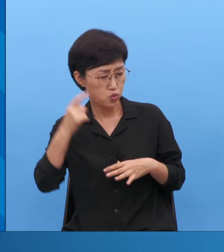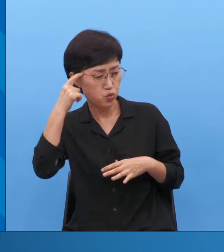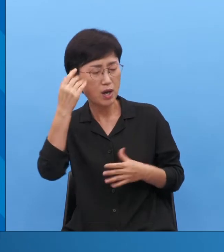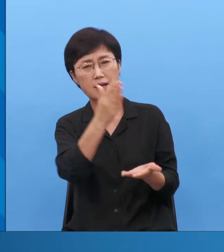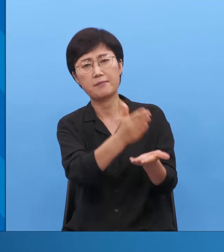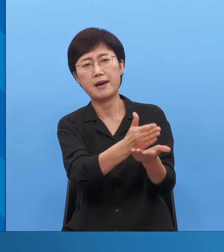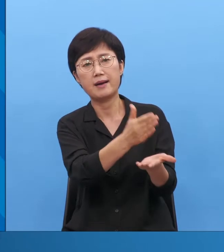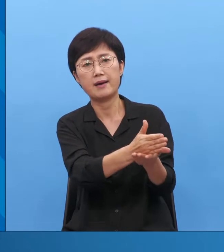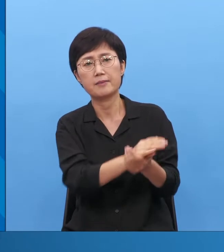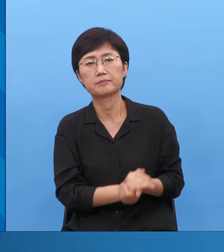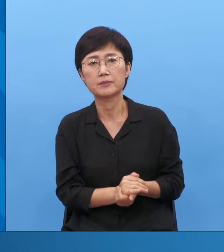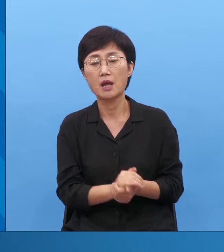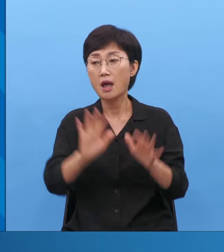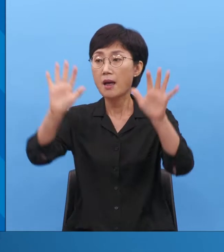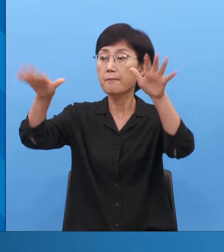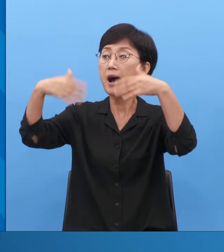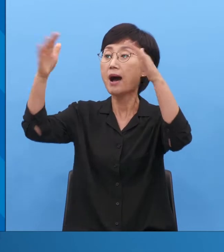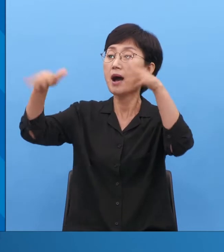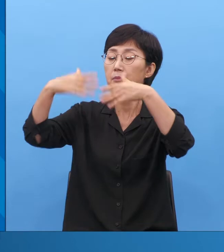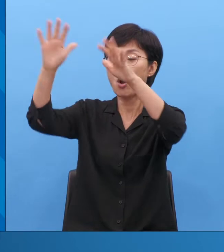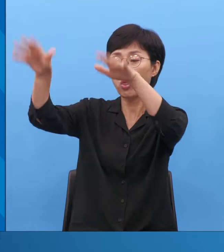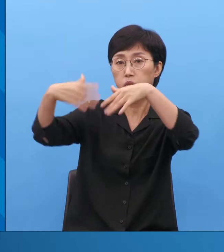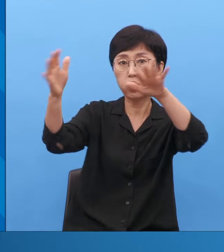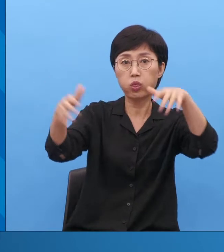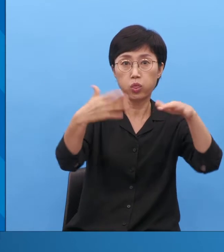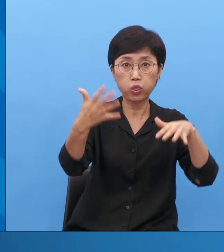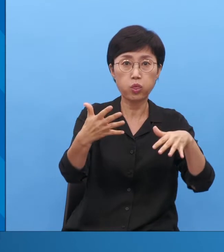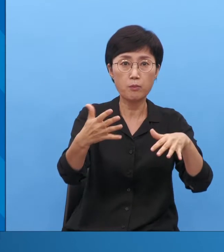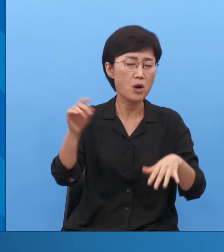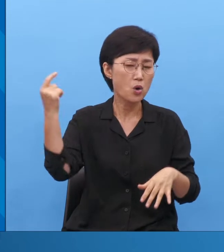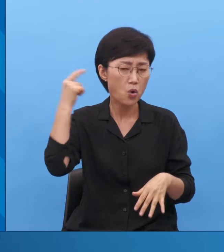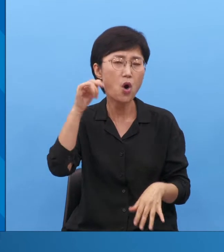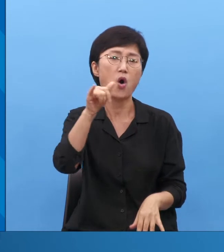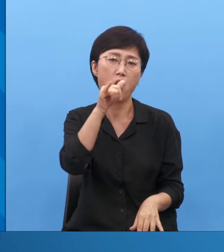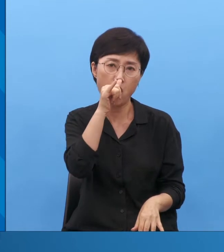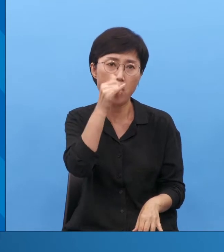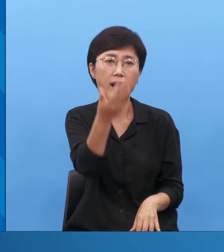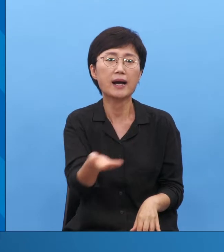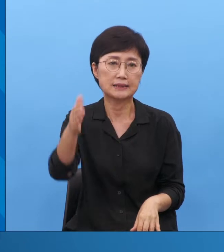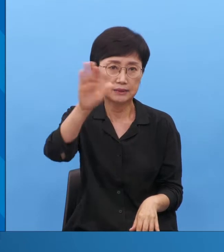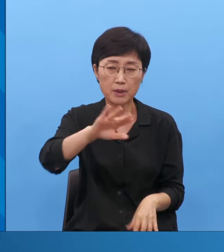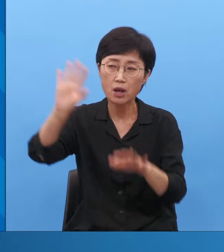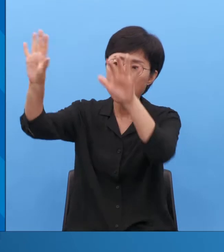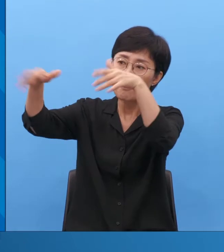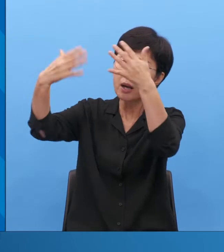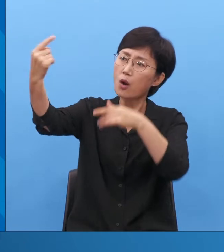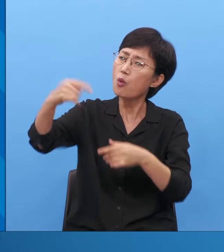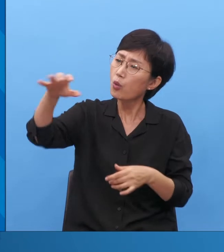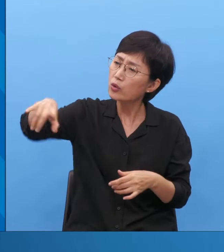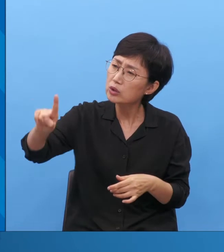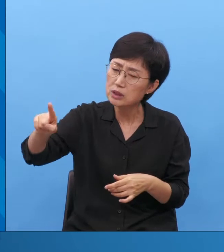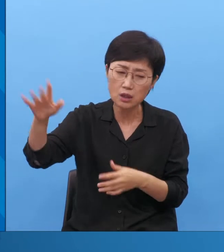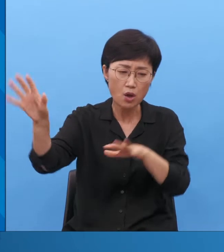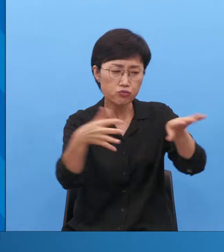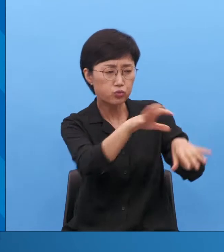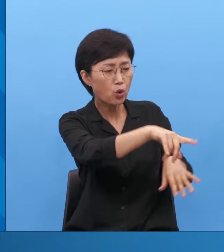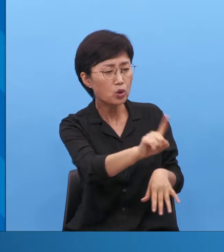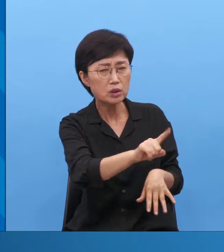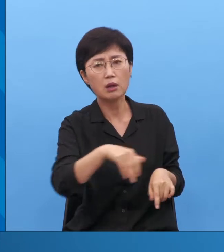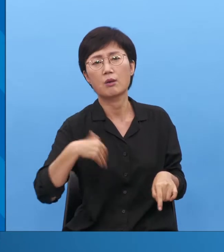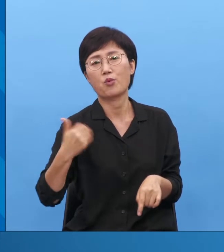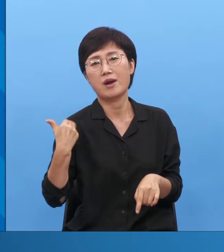놀랍게 여기지 말라. 바람이 임의로 불매 내가 그 소리는 들어도 어디서 와서 어디로 가는지